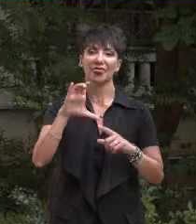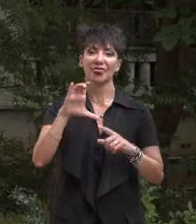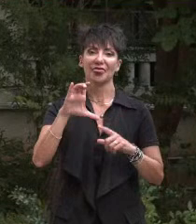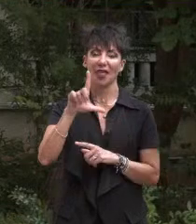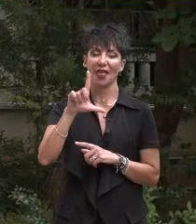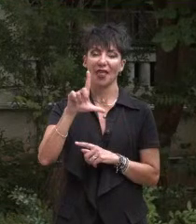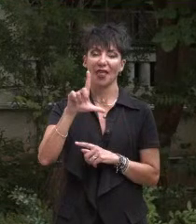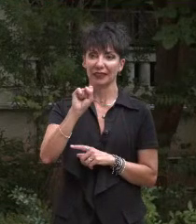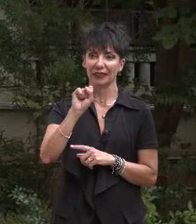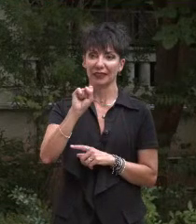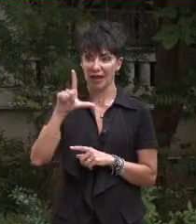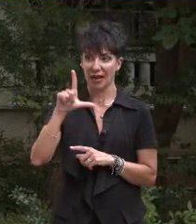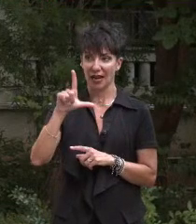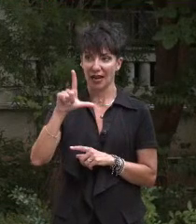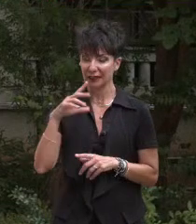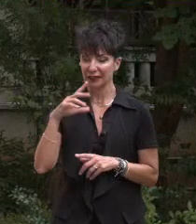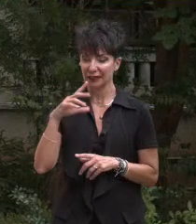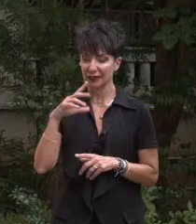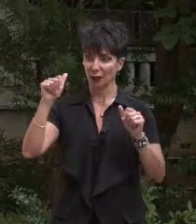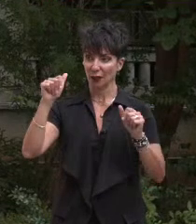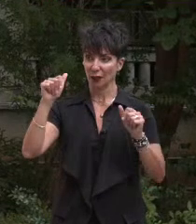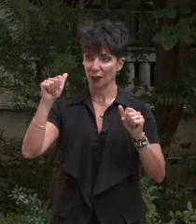γάμα βραβείο δημοτικά.